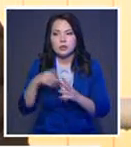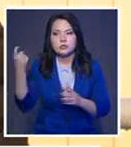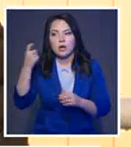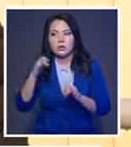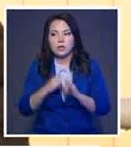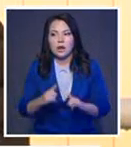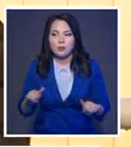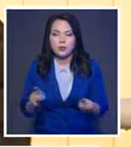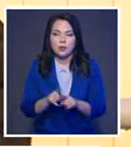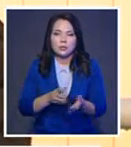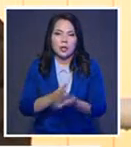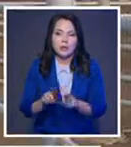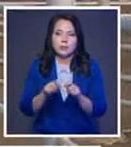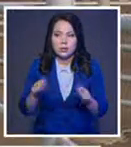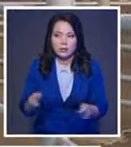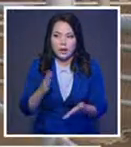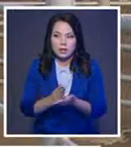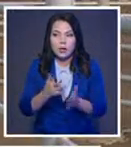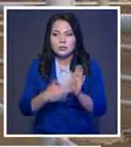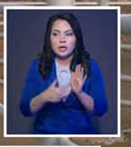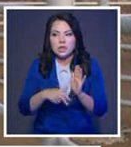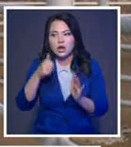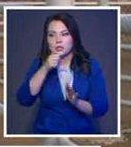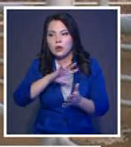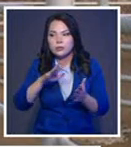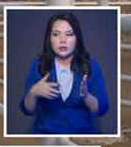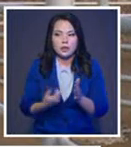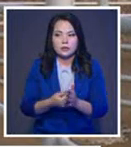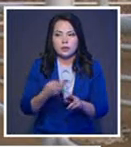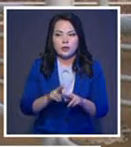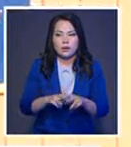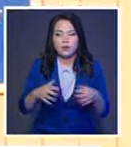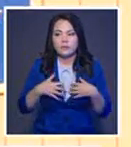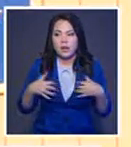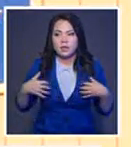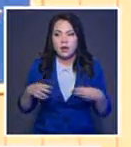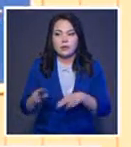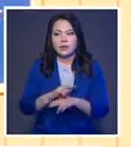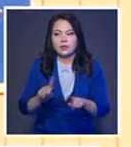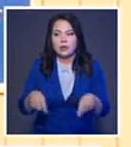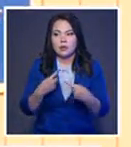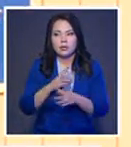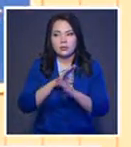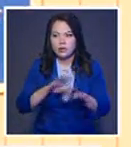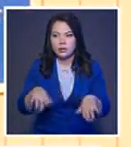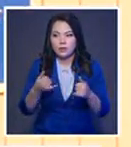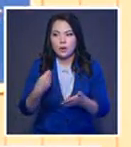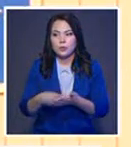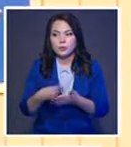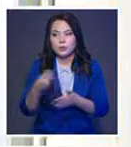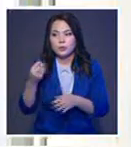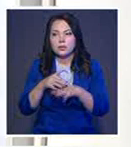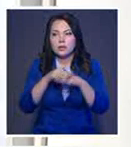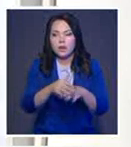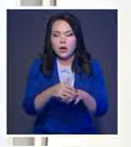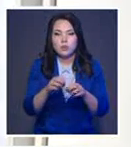шаруашылығын дамытуға басымдылық берілген. Соған қарамастан, 80-ші жылдардан бері ветеринарлық пункттер жаңартылмаған. Биыл бюджеттен бұл мақсатқа 17